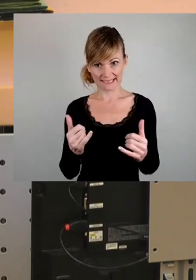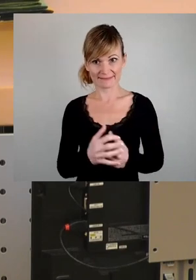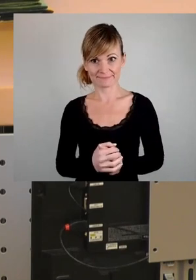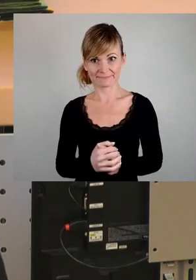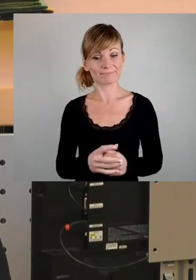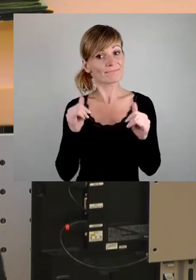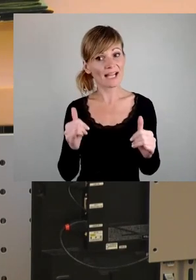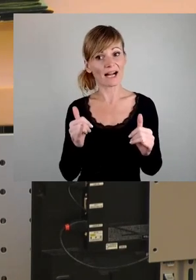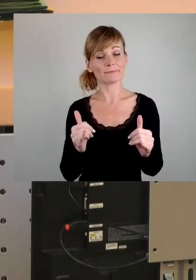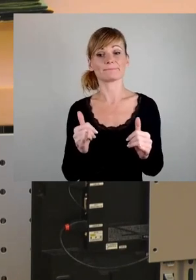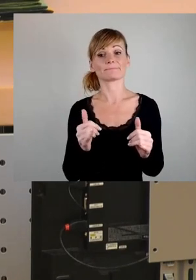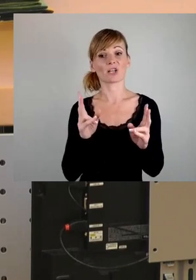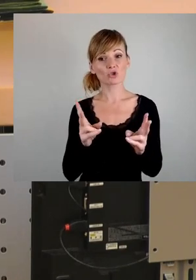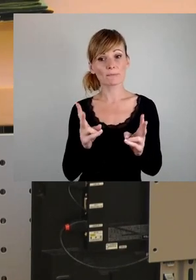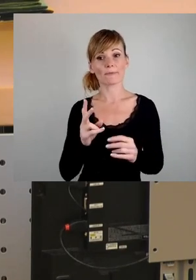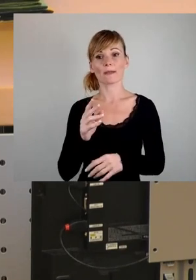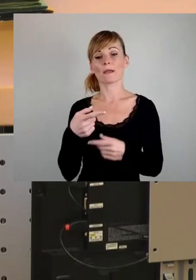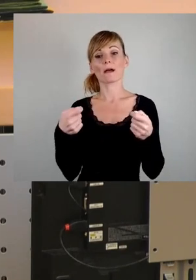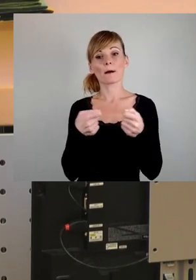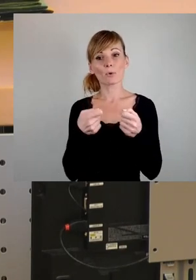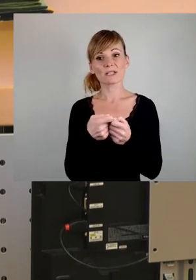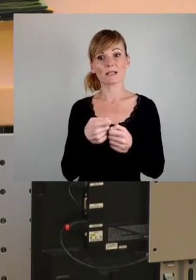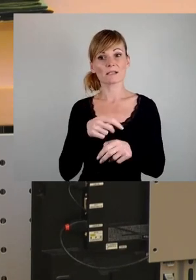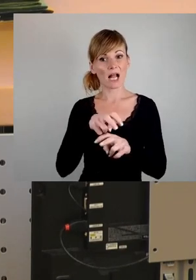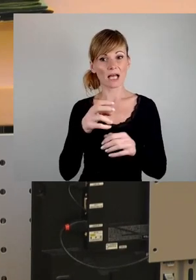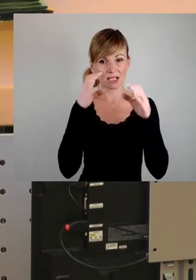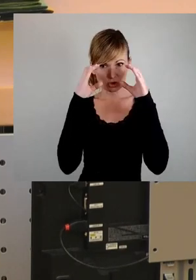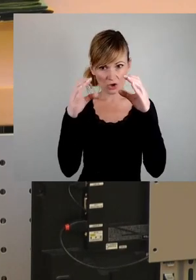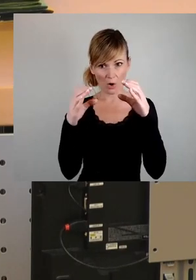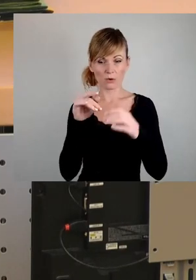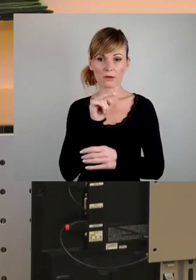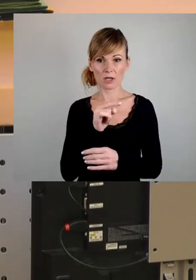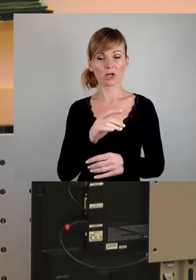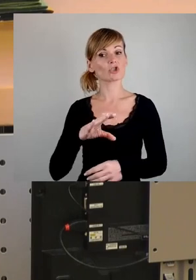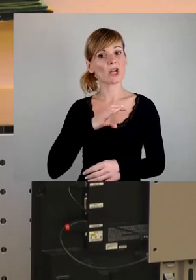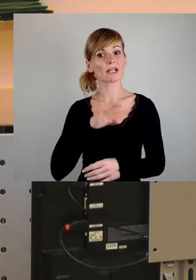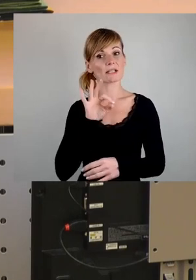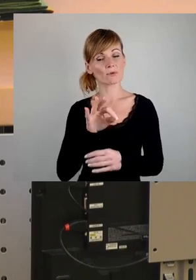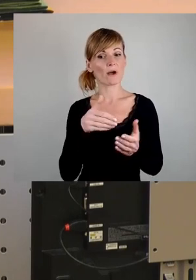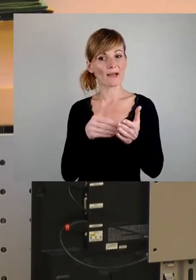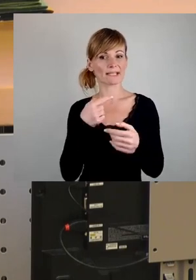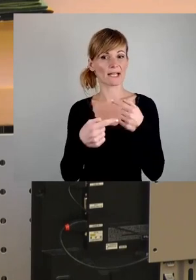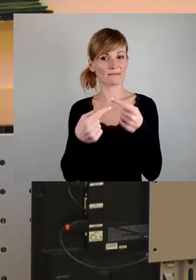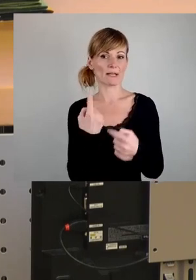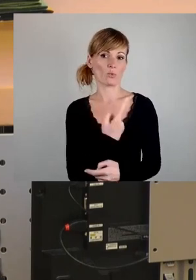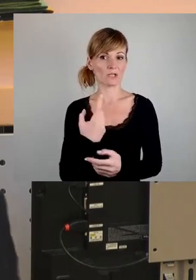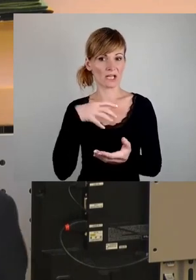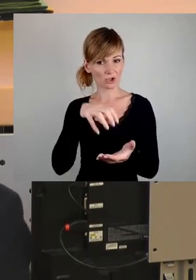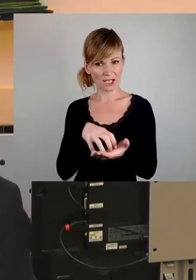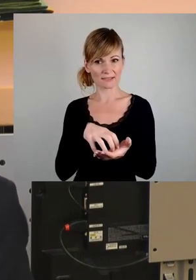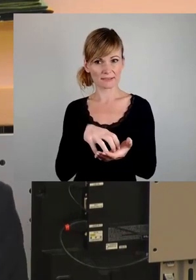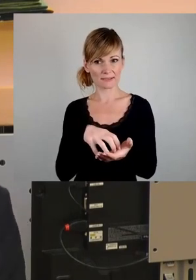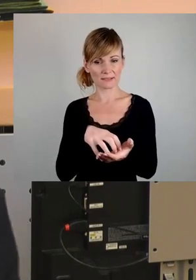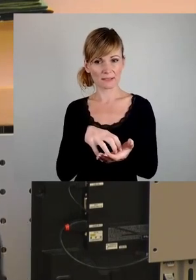die Bundesgartenschau ist eine Chance für die weitere Entwicklung unserer Stadt. Die